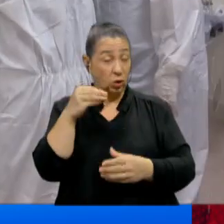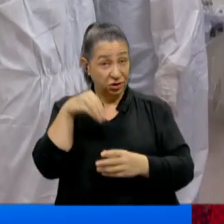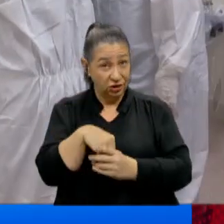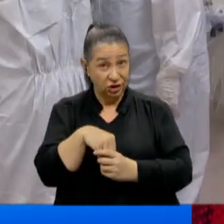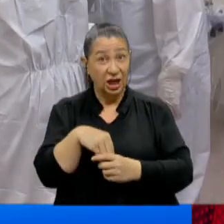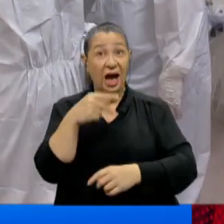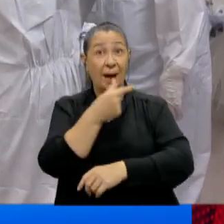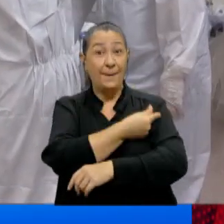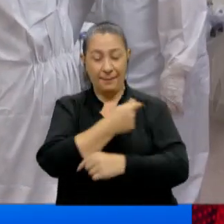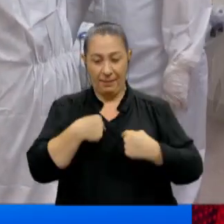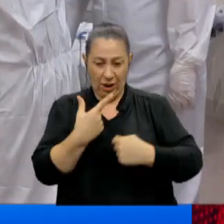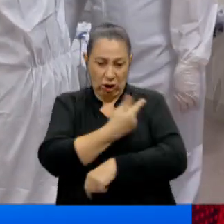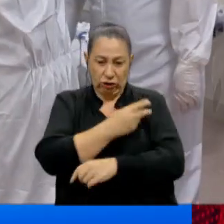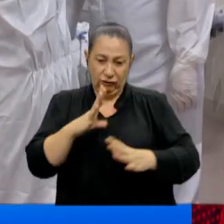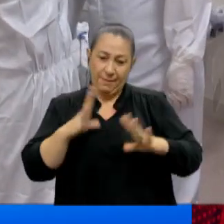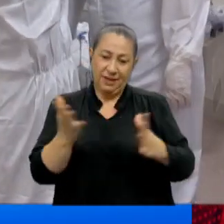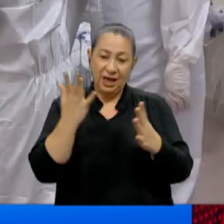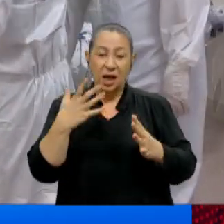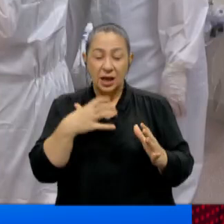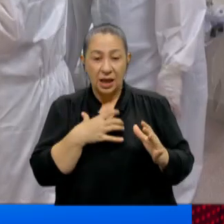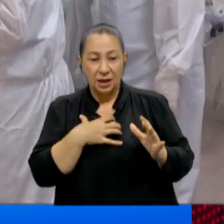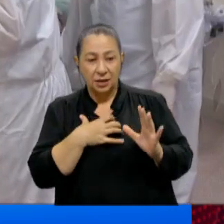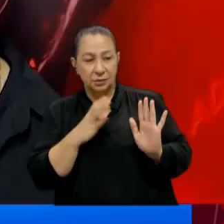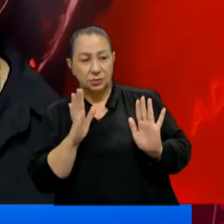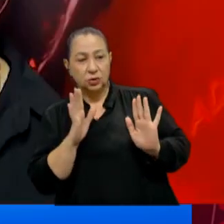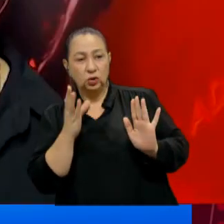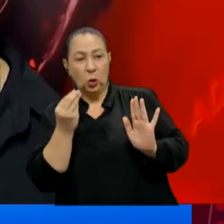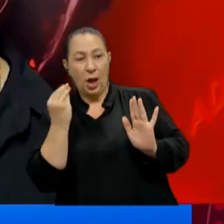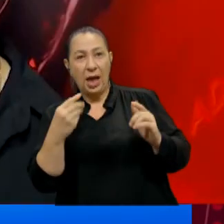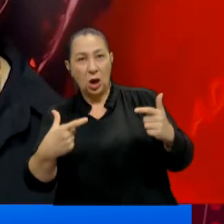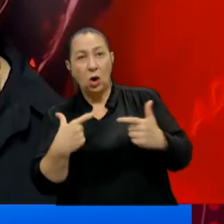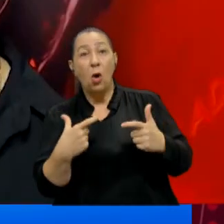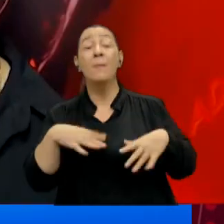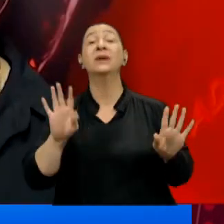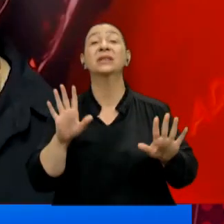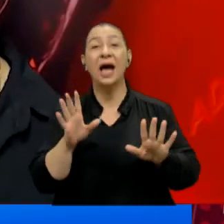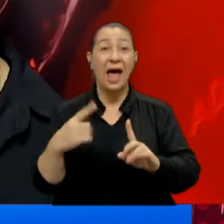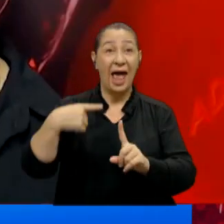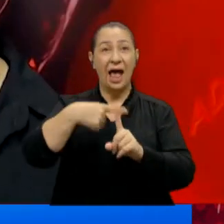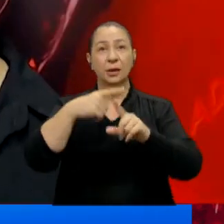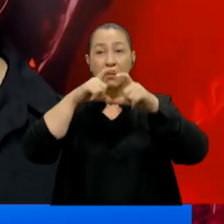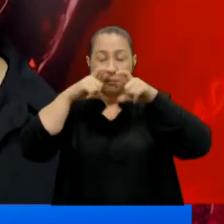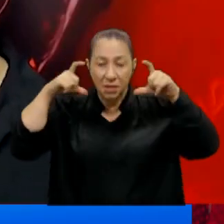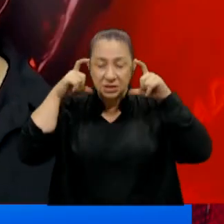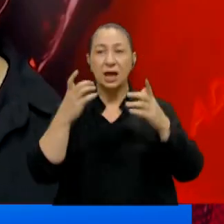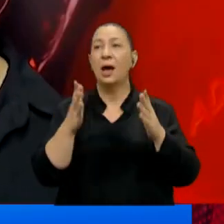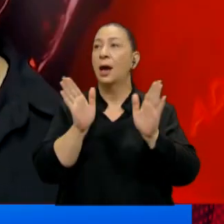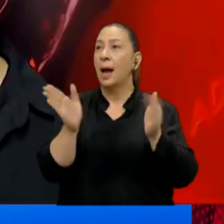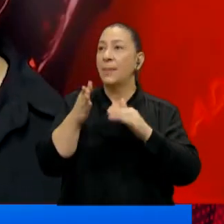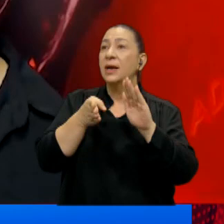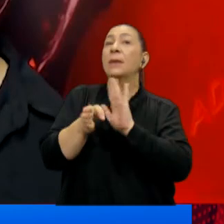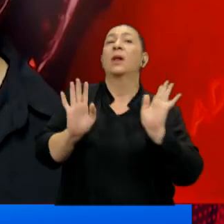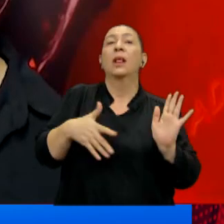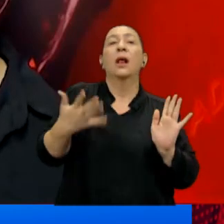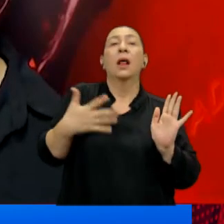için aşılılar da artık neredeyse kendilerini işte çok iyi korumazlarsa ek olarak maskeyle kapalı yerlere